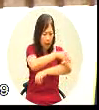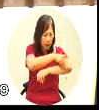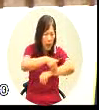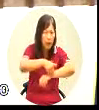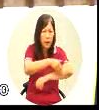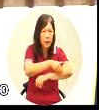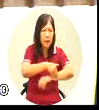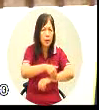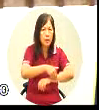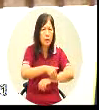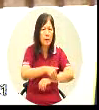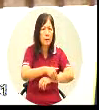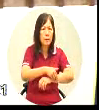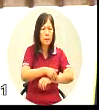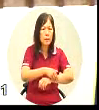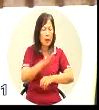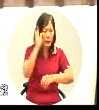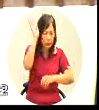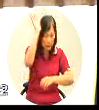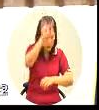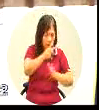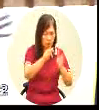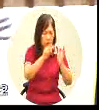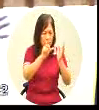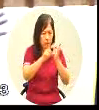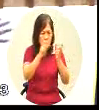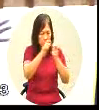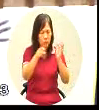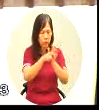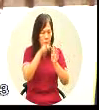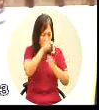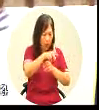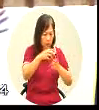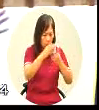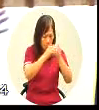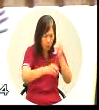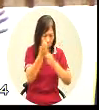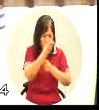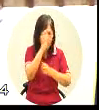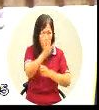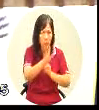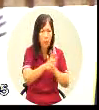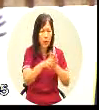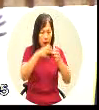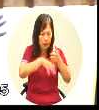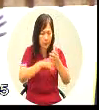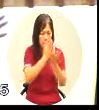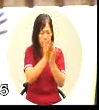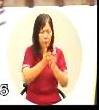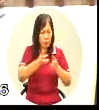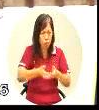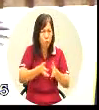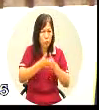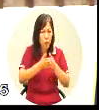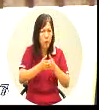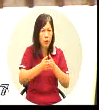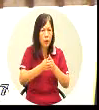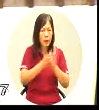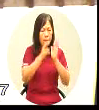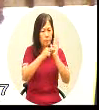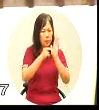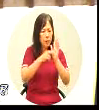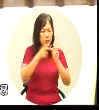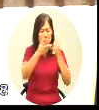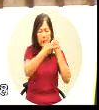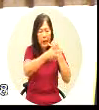岸的它的永续也好，这个以这个角度来规范。那里面主要其实最重要的啦，定义何为海